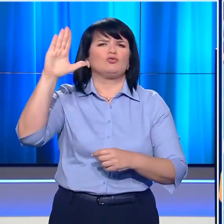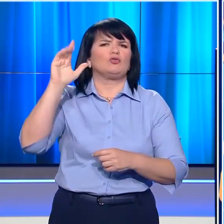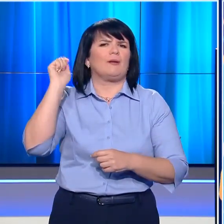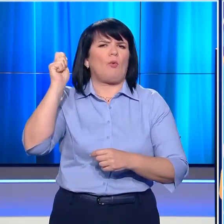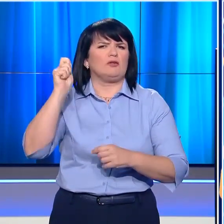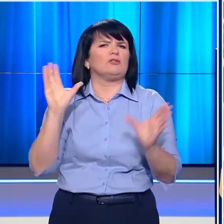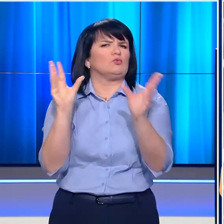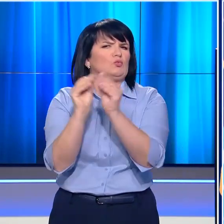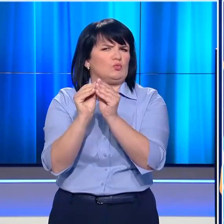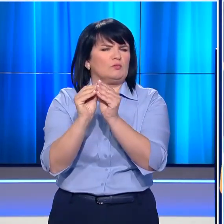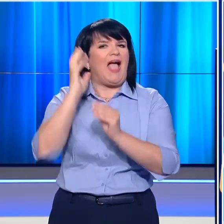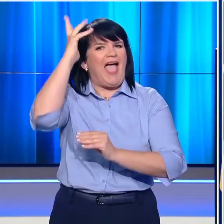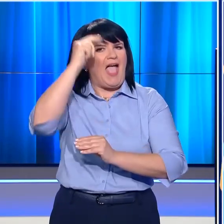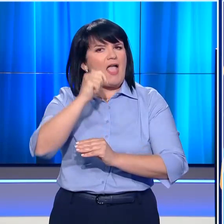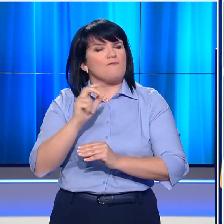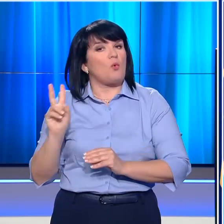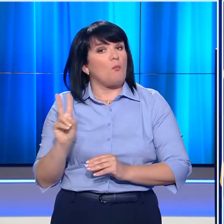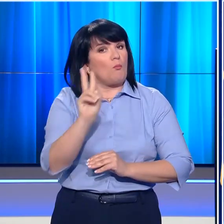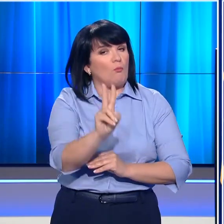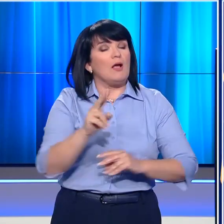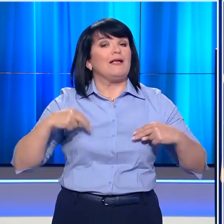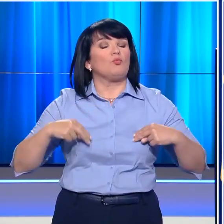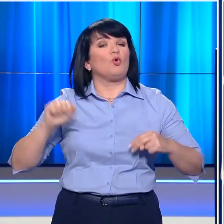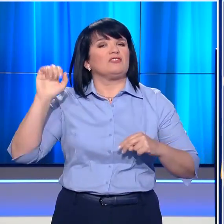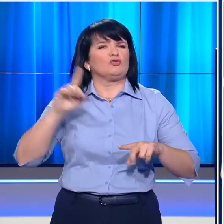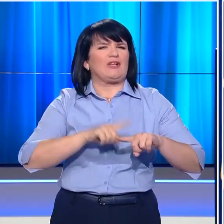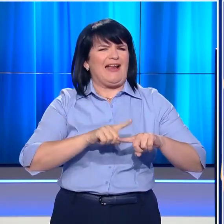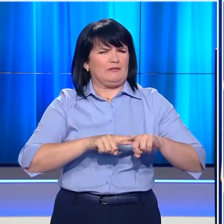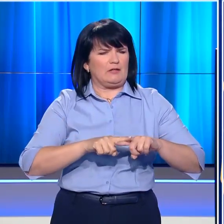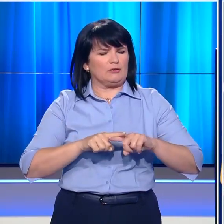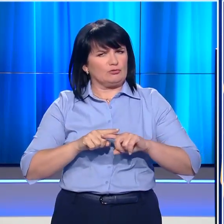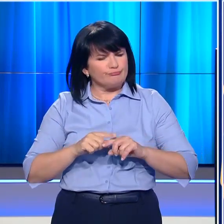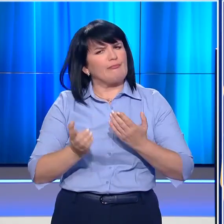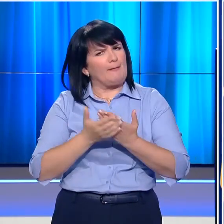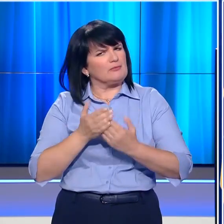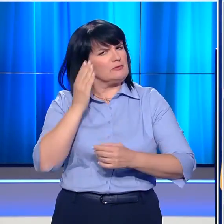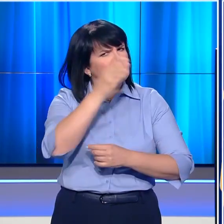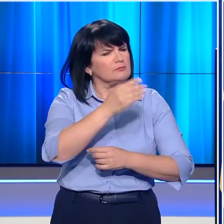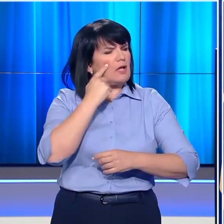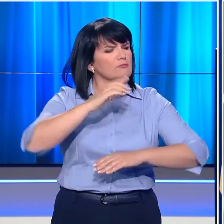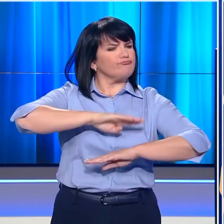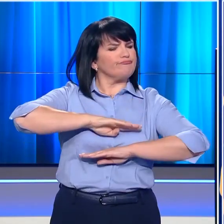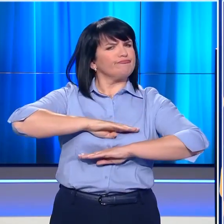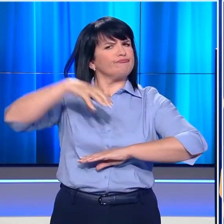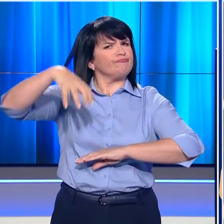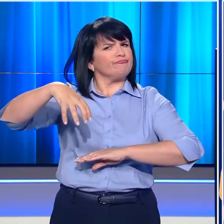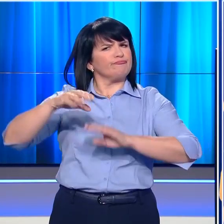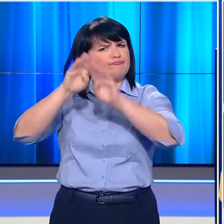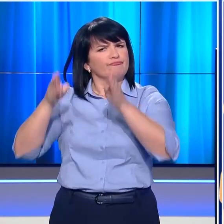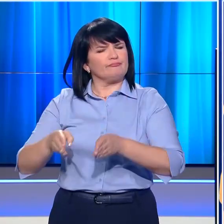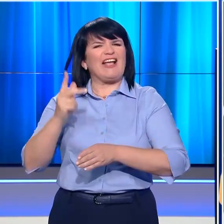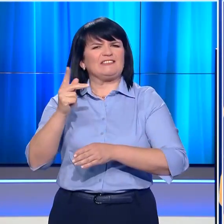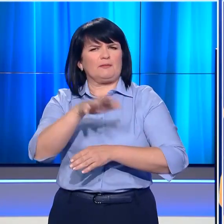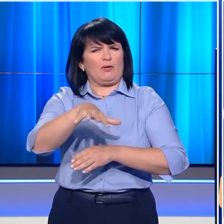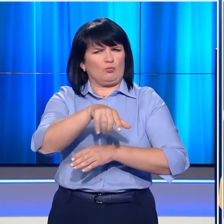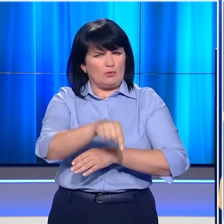Ζοζέπ Μπορέλ, από τον Εύρο, που μαζί με τον Υπουργό Εξωτερικών, Νίκο Δέντια, επισκέφθηκαν το στρατιωτικό φυλάκιο 1 στις Καστανιές.